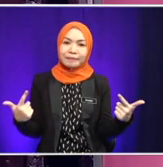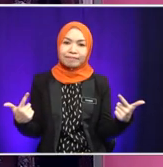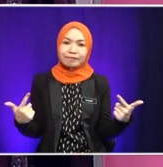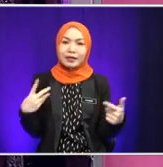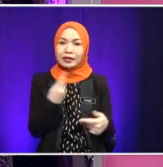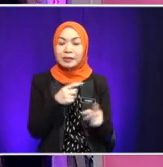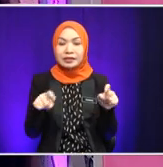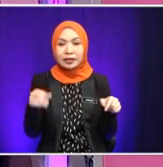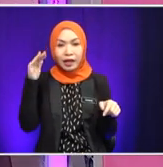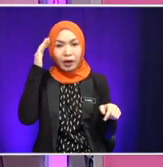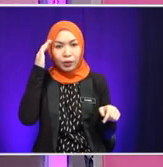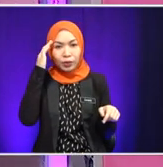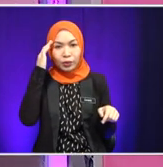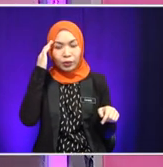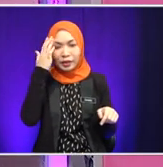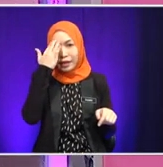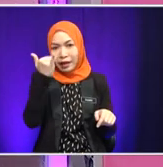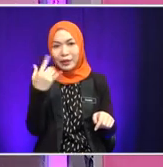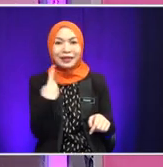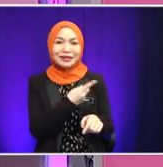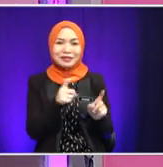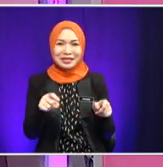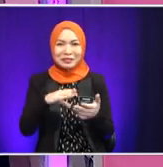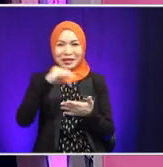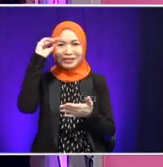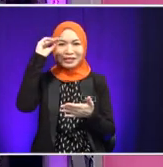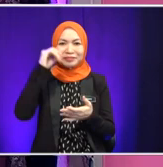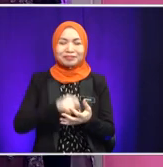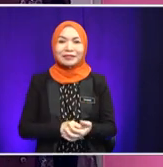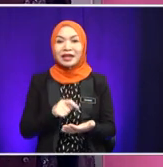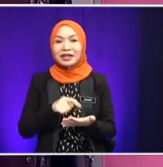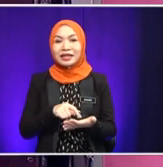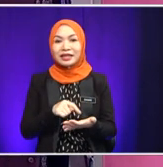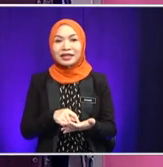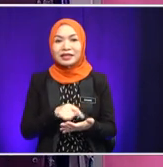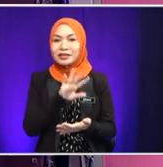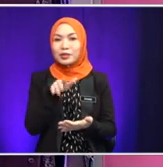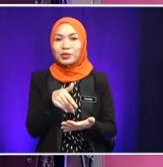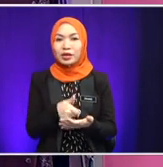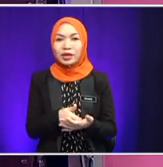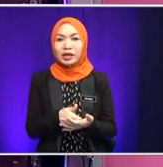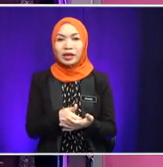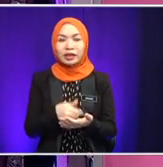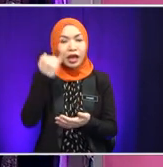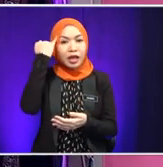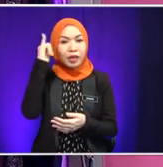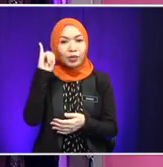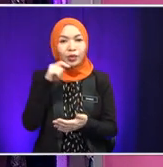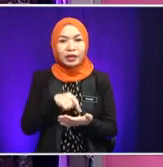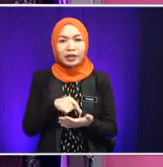Oke dan ini ini merupakan beberapa campuran yang mana boleh menyebabkan menggugatkan perpaduan diantara